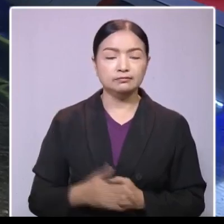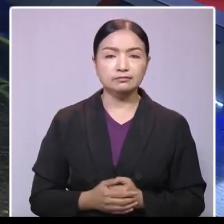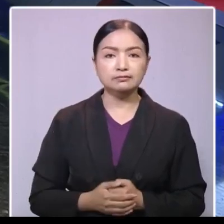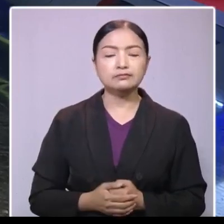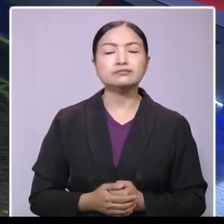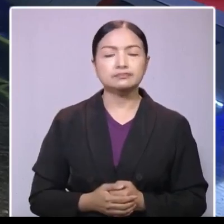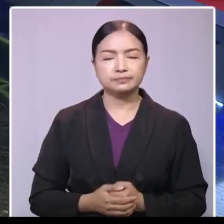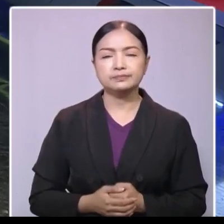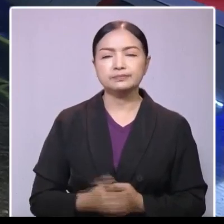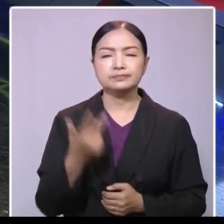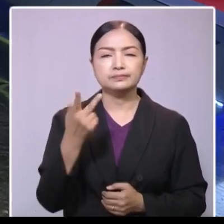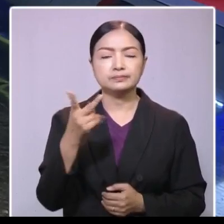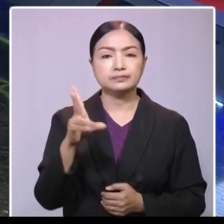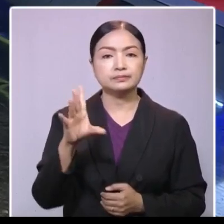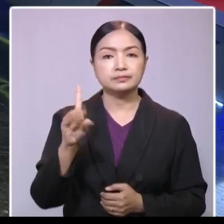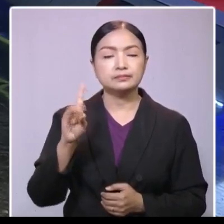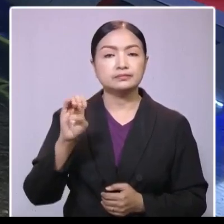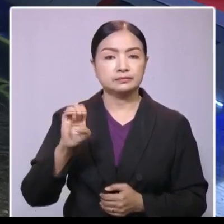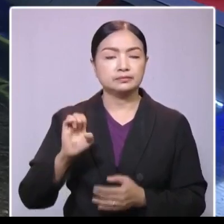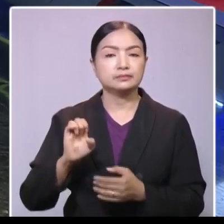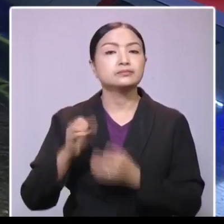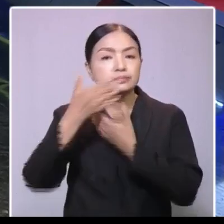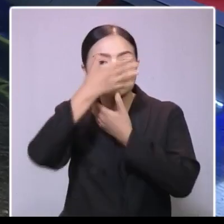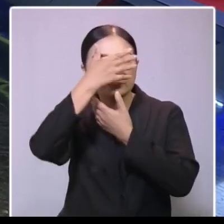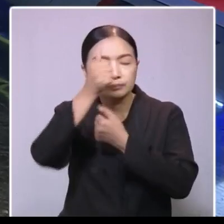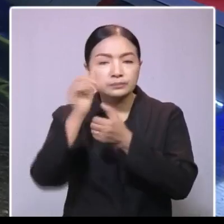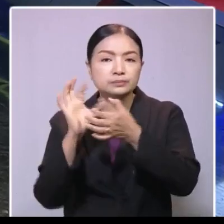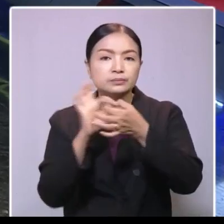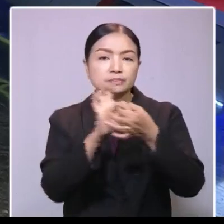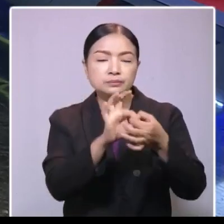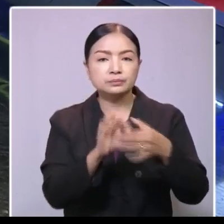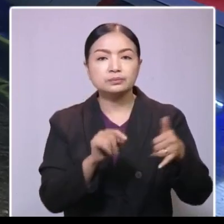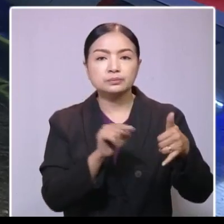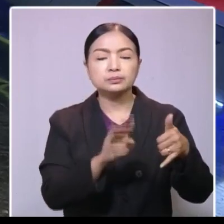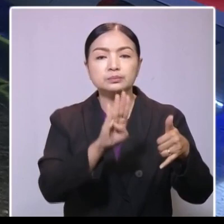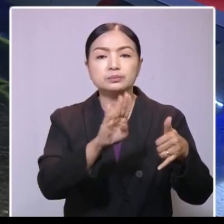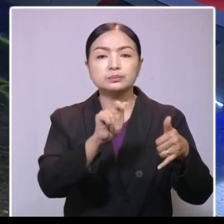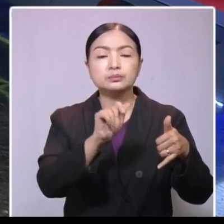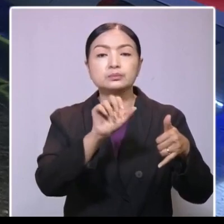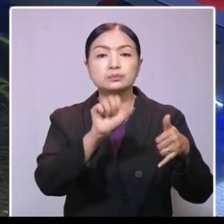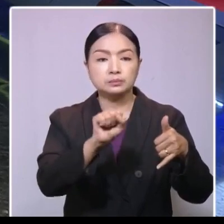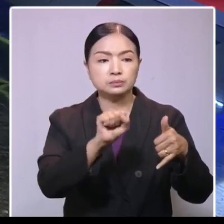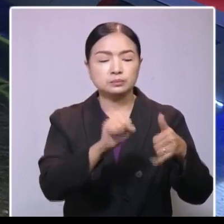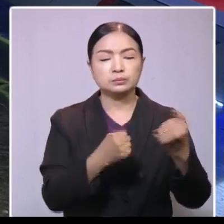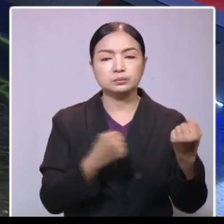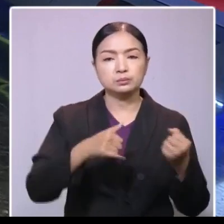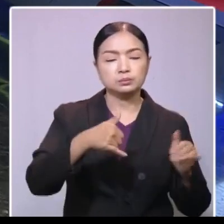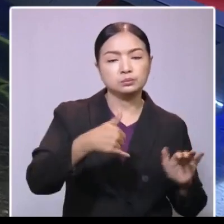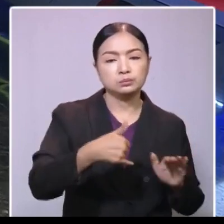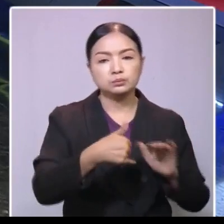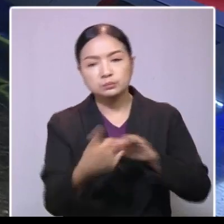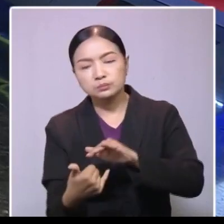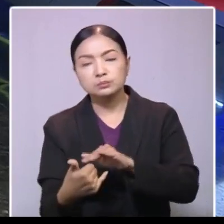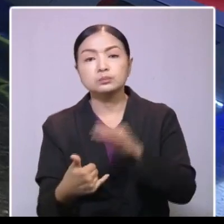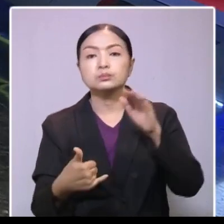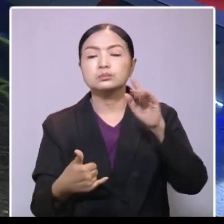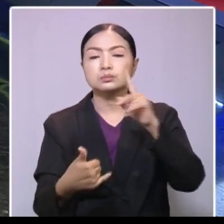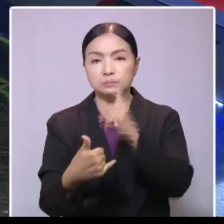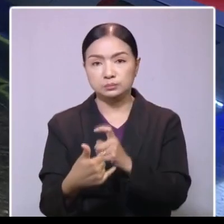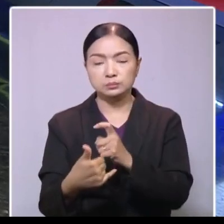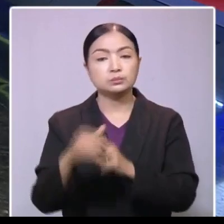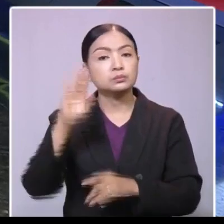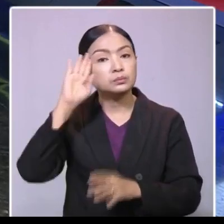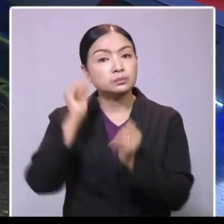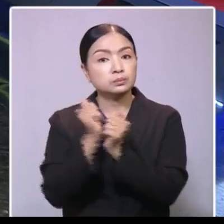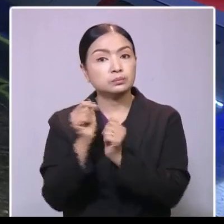น่าสนใจที่เกี่ยวเนื่องกับคดีของบอสอยู่วิทยาที่ขับรถชนตำรวจสนทองหล่อจนเสียชีวิตนะฮะที่ล่าสุดอัยการ